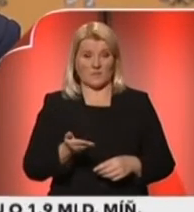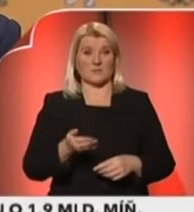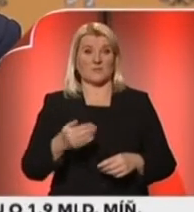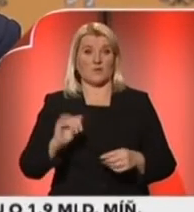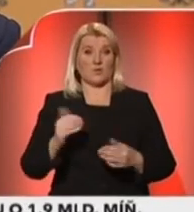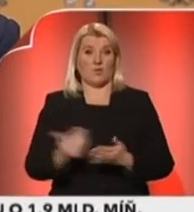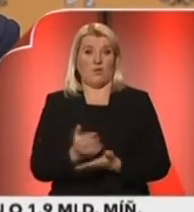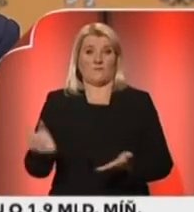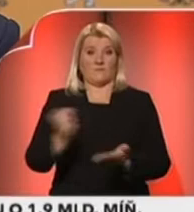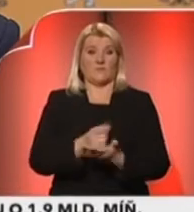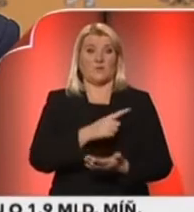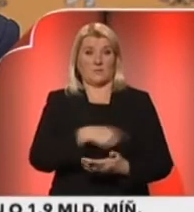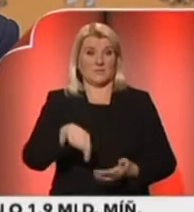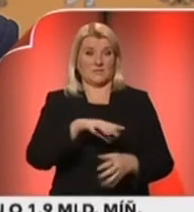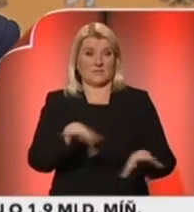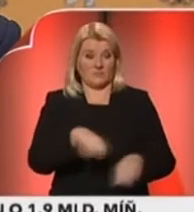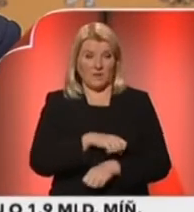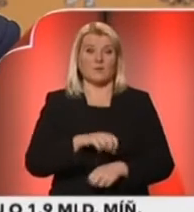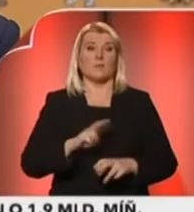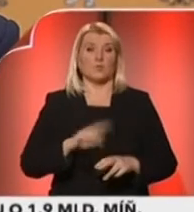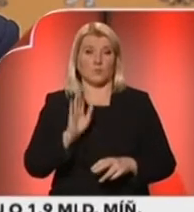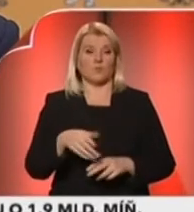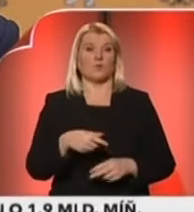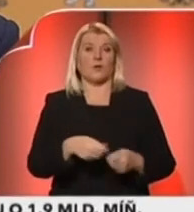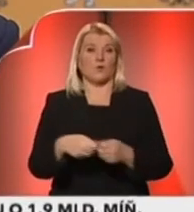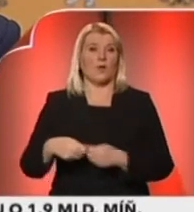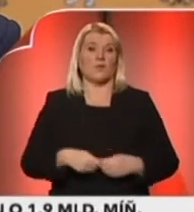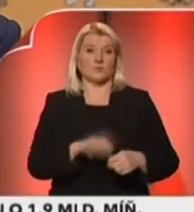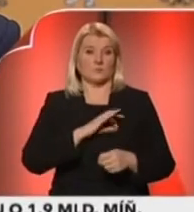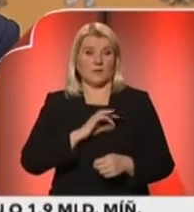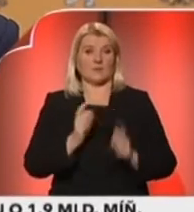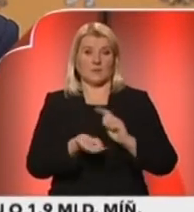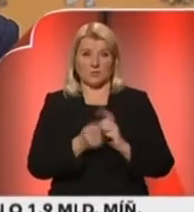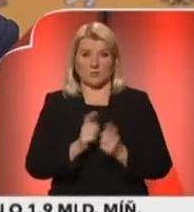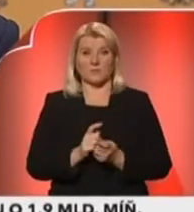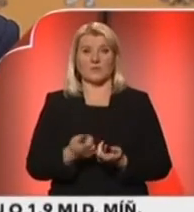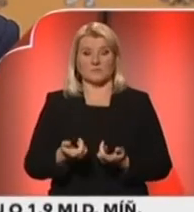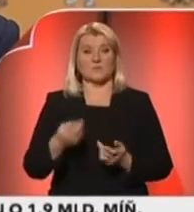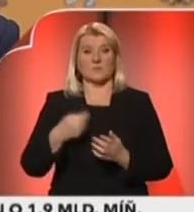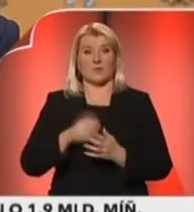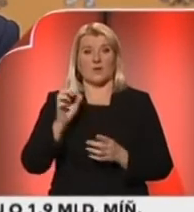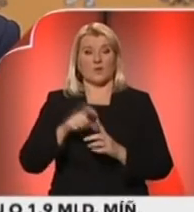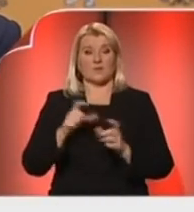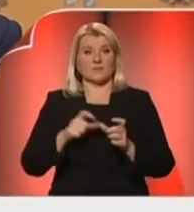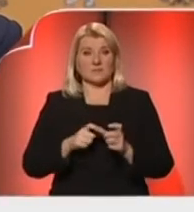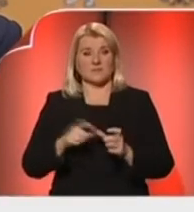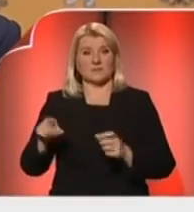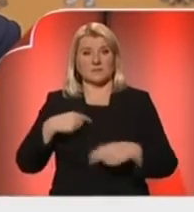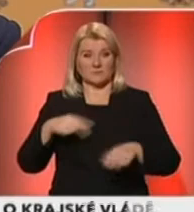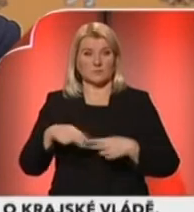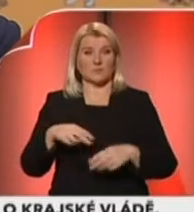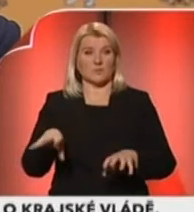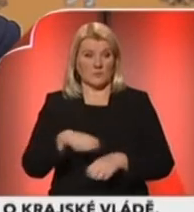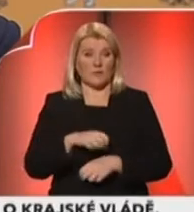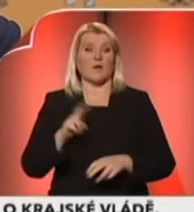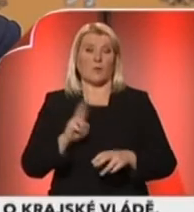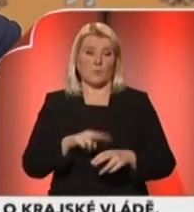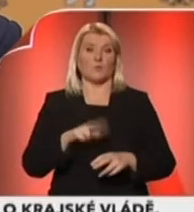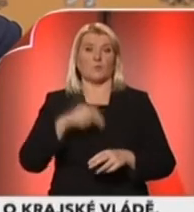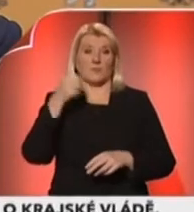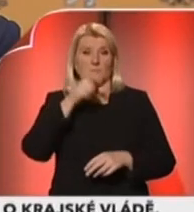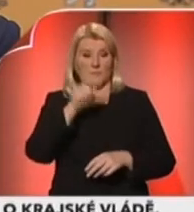nástupce schválí, tak to projednáme s koaličním partnerem, což je Občanská demokratická strana a pak toto jméno